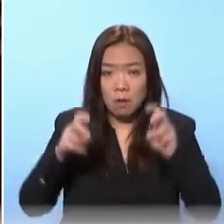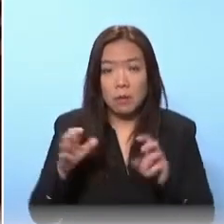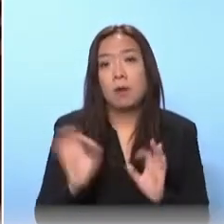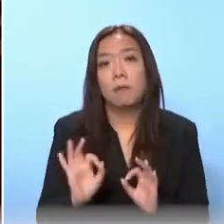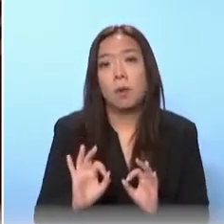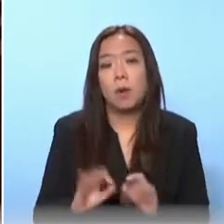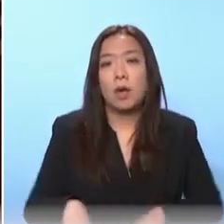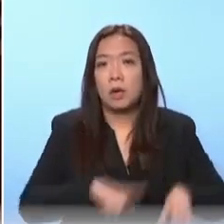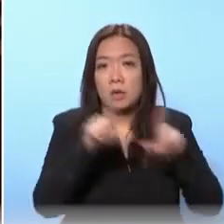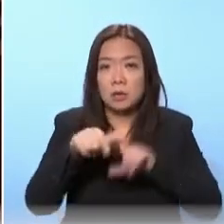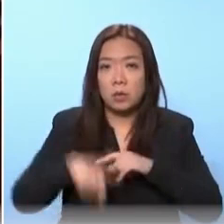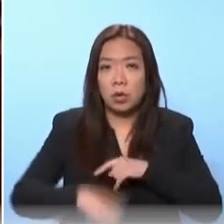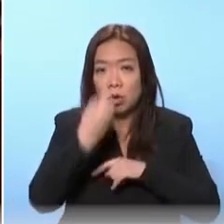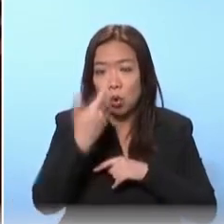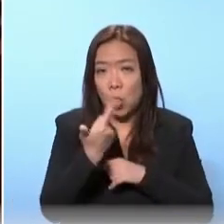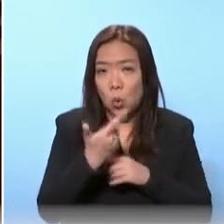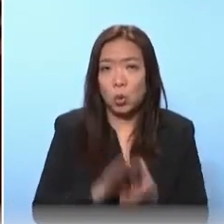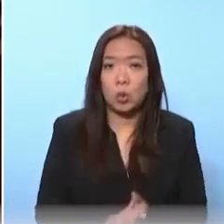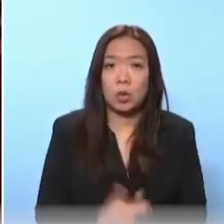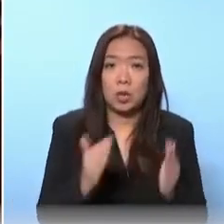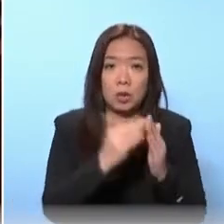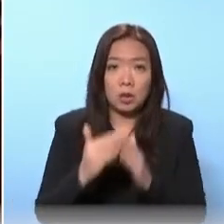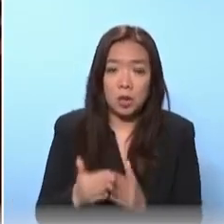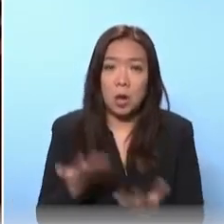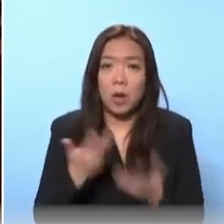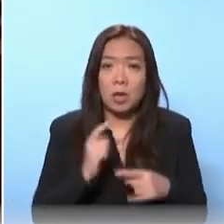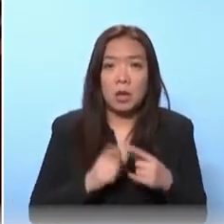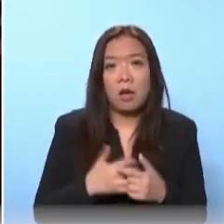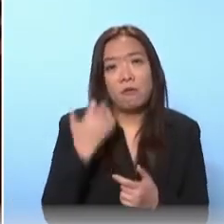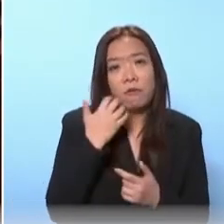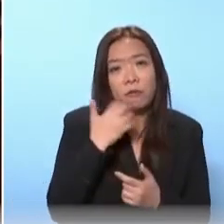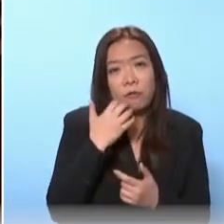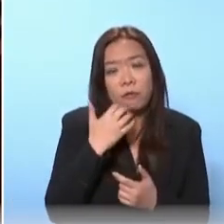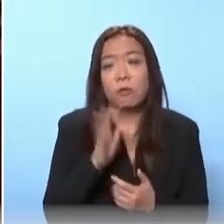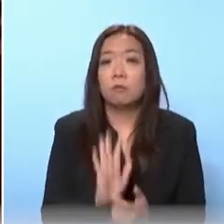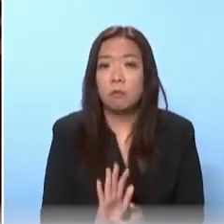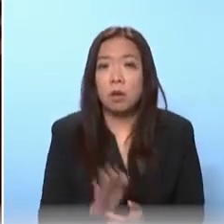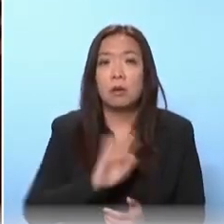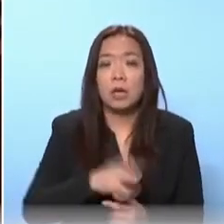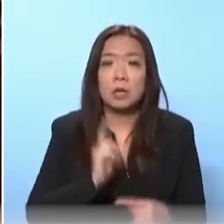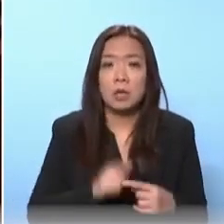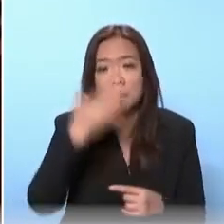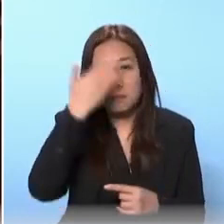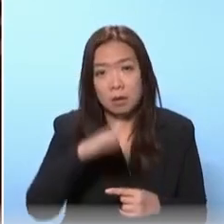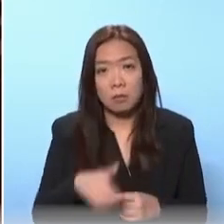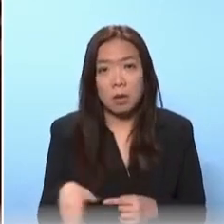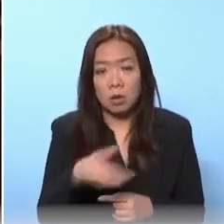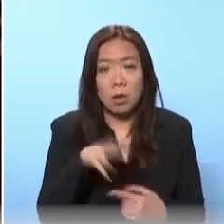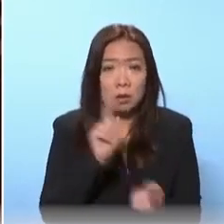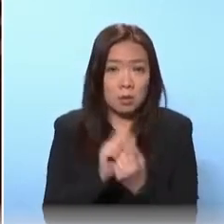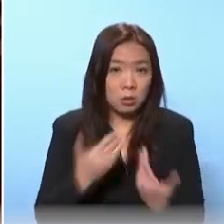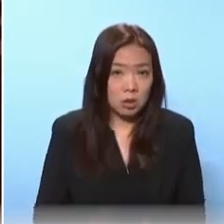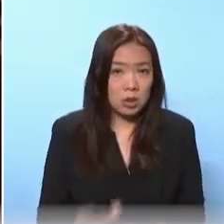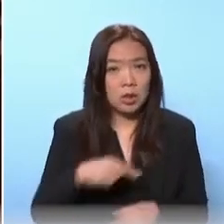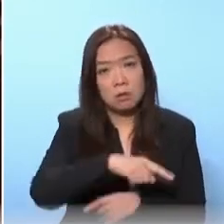港的很多嘅家庭，雖然咧唔係話苦不堪言，但是咧，當真正係理解到他哋所面對的